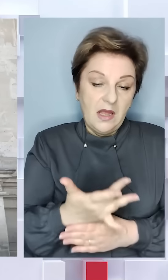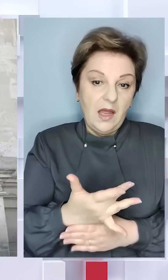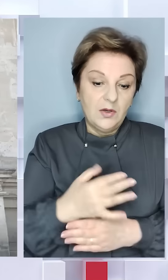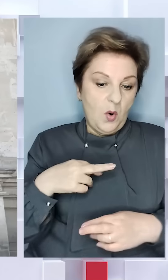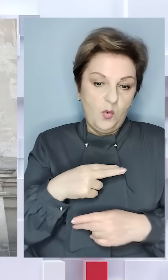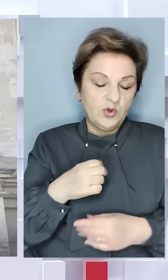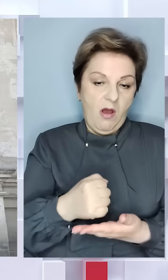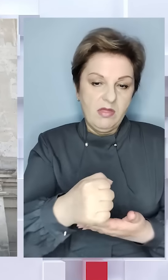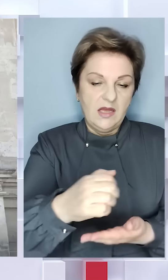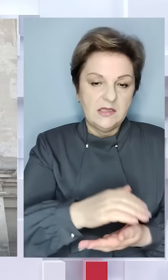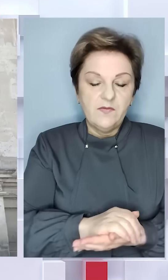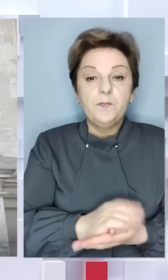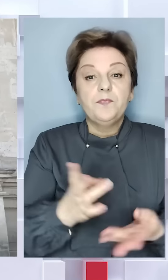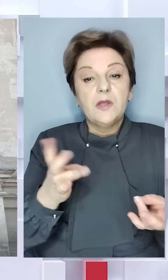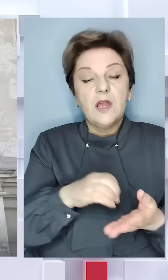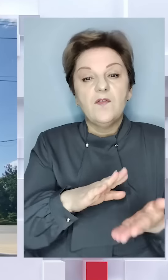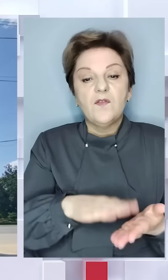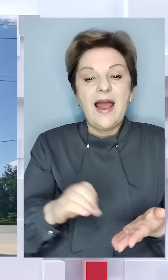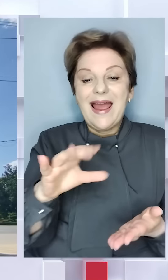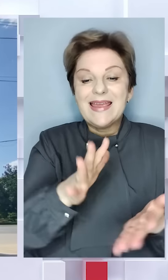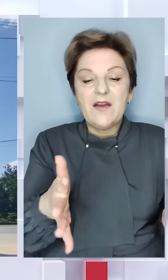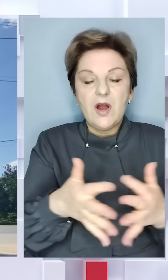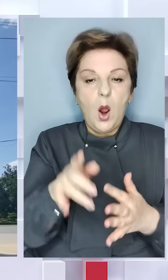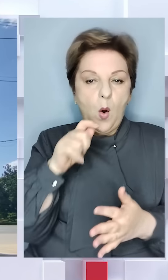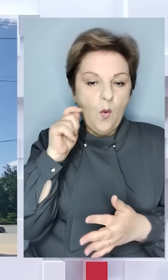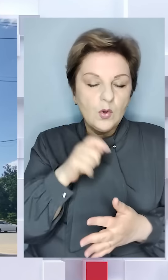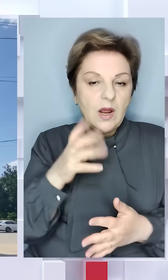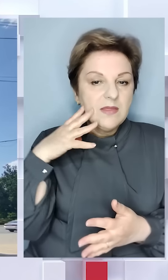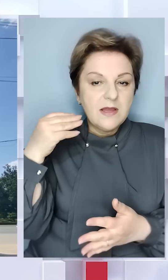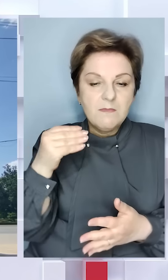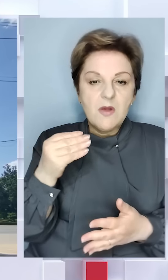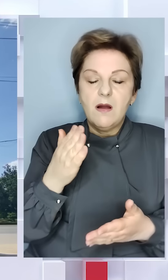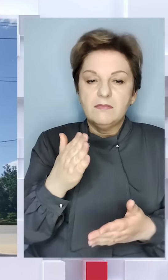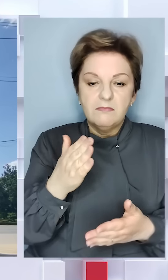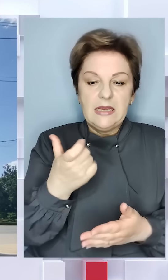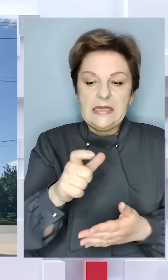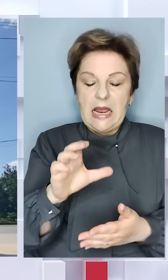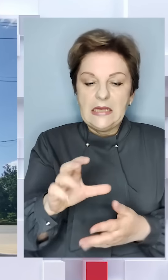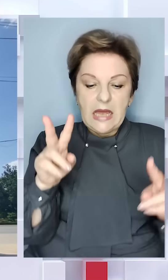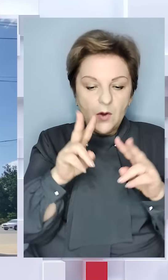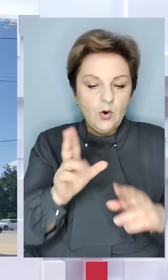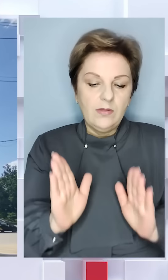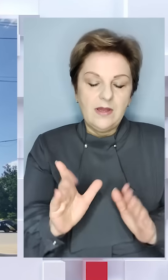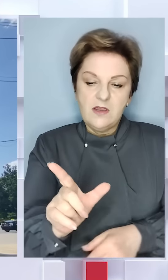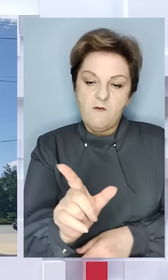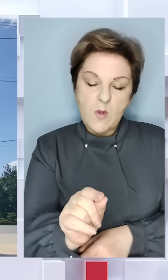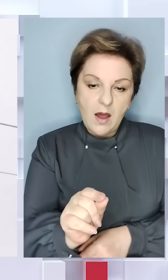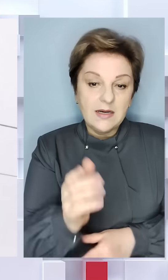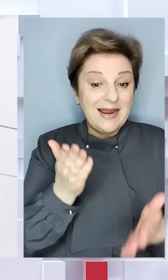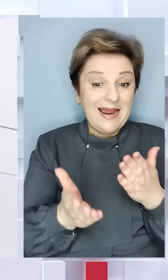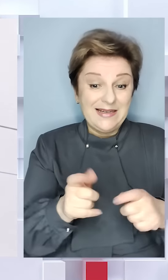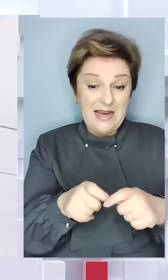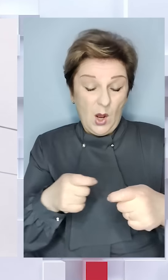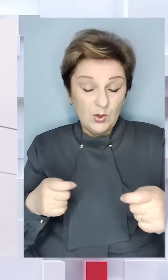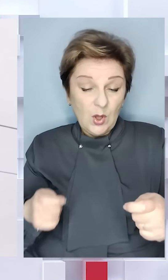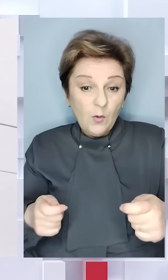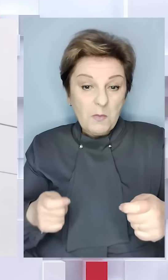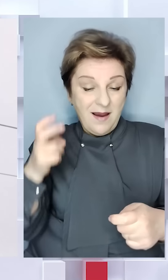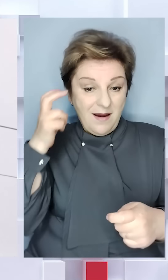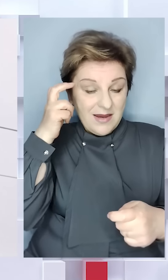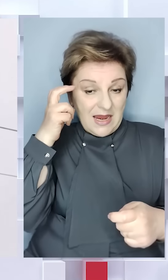не висуває. Важливо зазначити, що євроінтеграцію України та Молдови ЄС розглядає лише у парі. Відтак, якщо гальмуватиметься